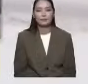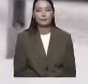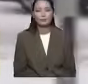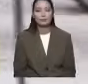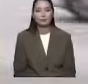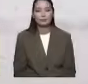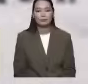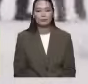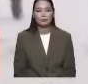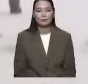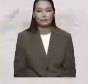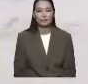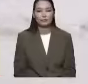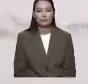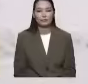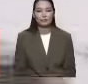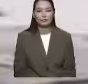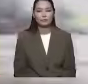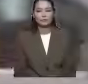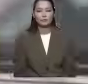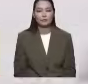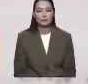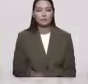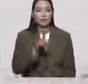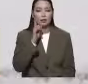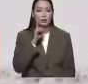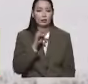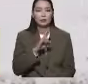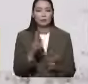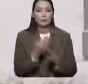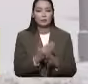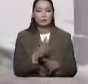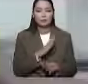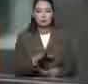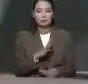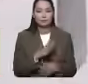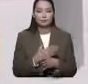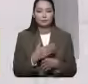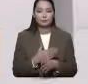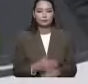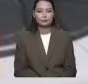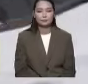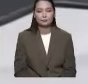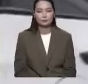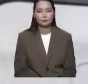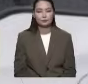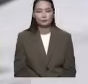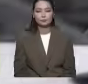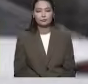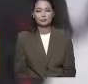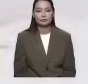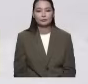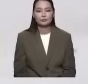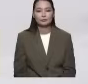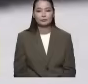жүріңіз. Заттарыңыз көмектесіп жіберейін ба? Мен ақшадай көмектесем, мен тамақ берейін. Таңыз енді, бар осы